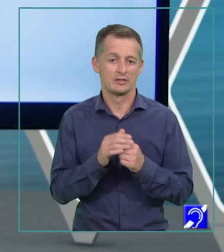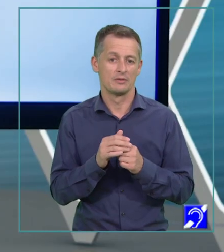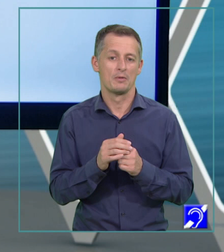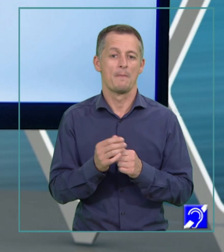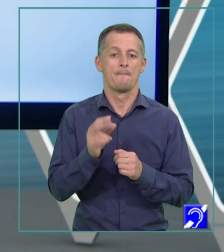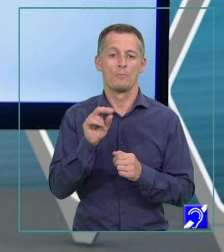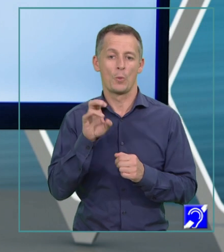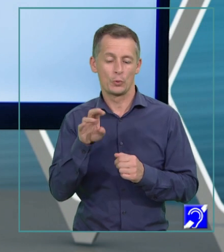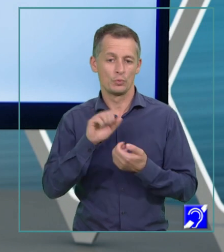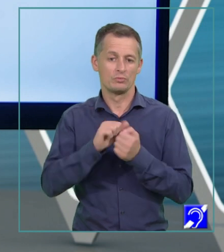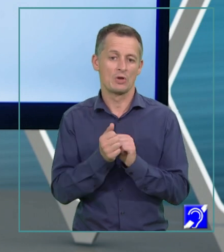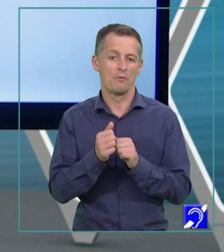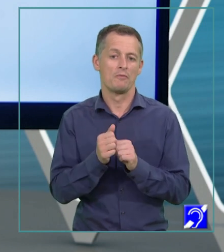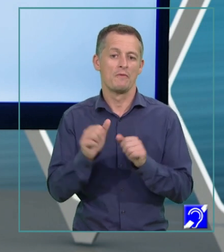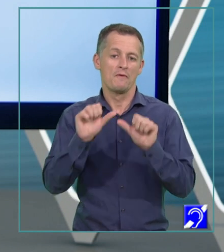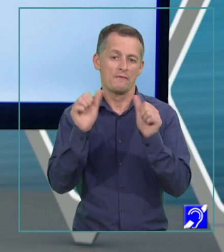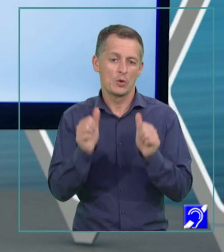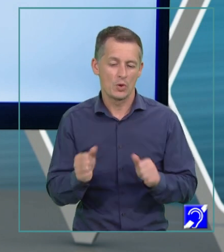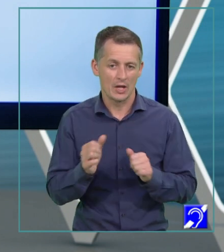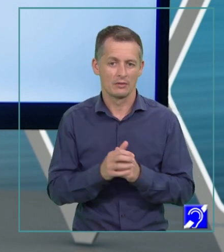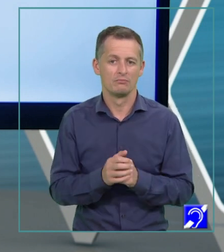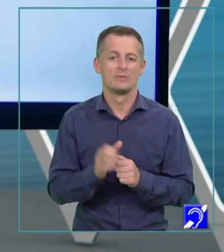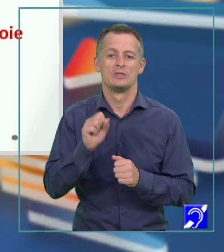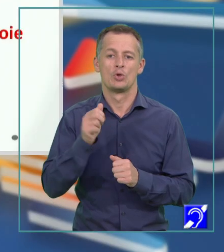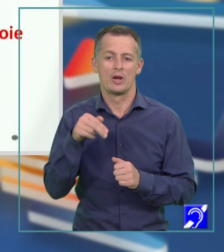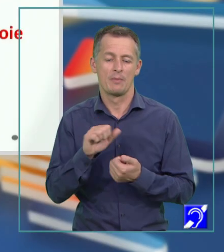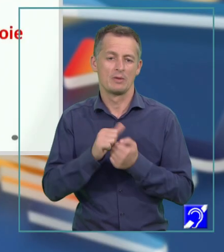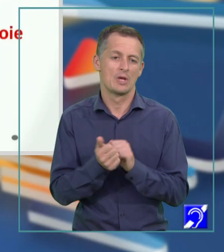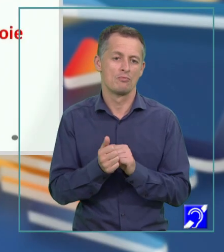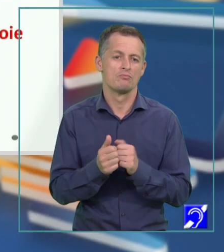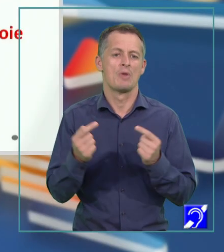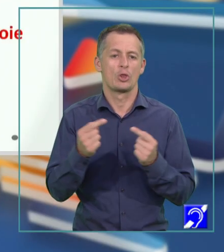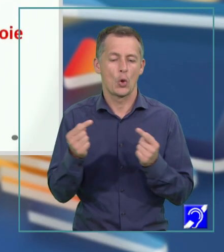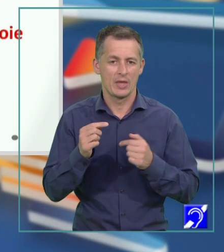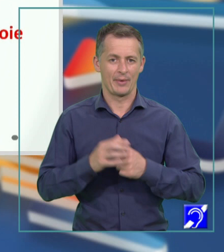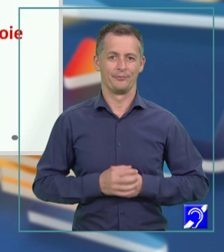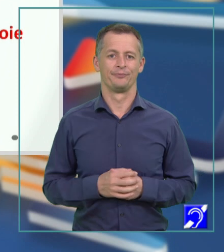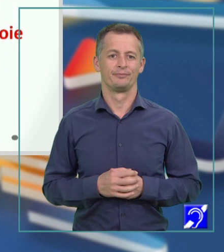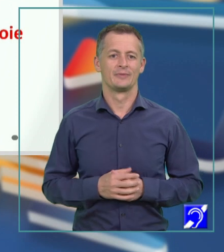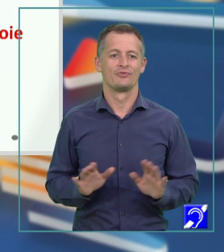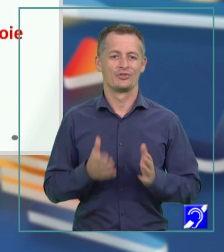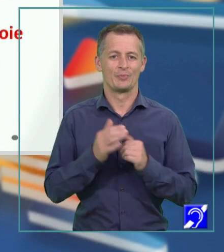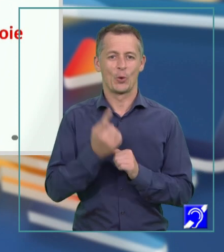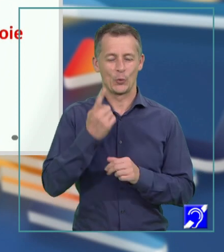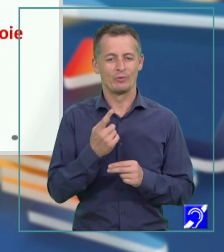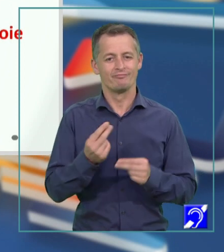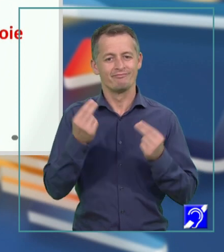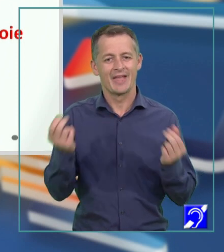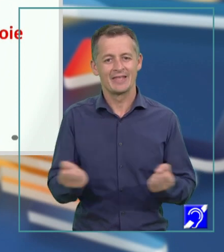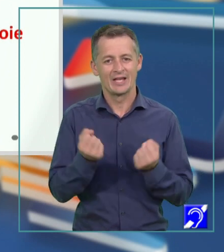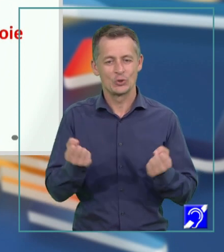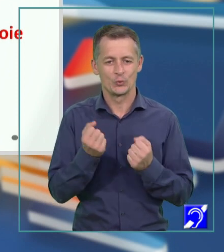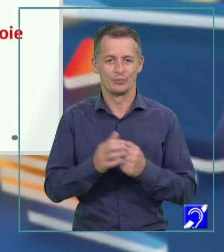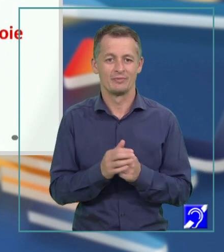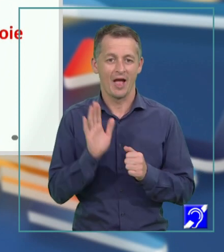sinonime, antonime, omonime, cuvinte polisemantice și pleonasm. Să începem cu un exercițiu. Aveți